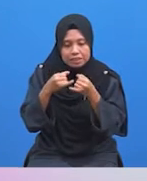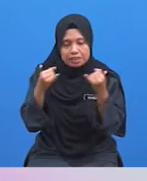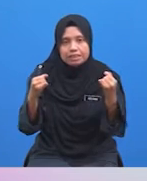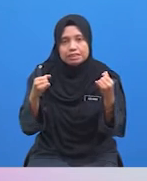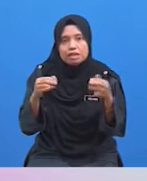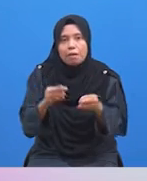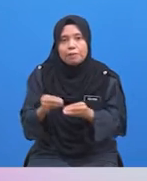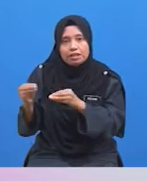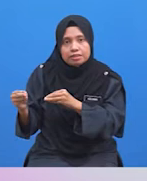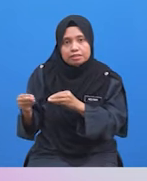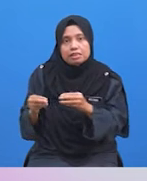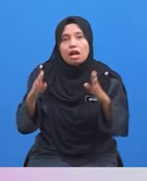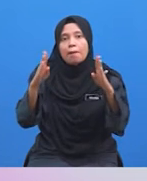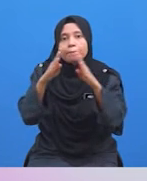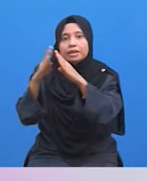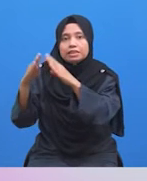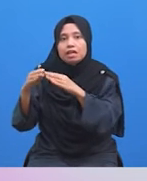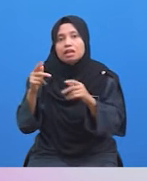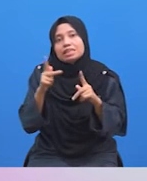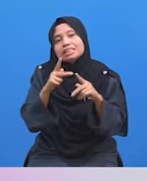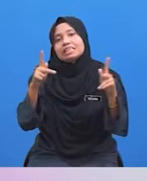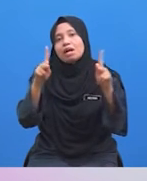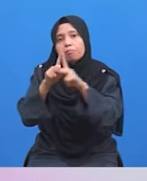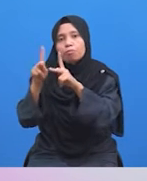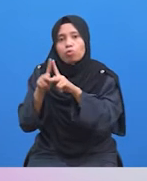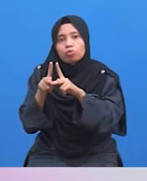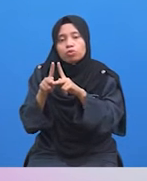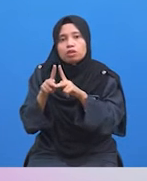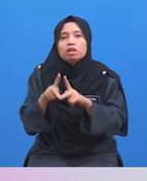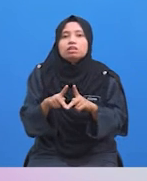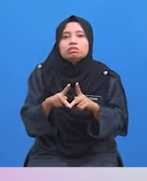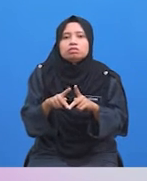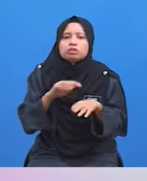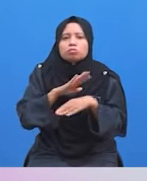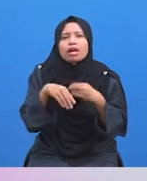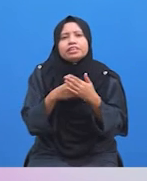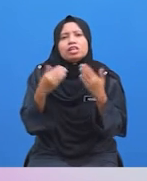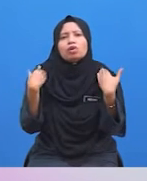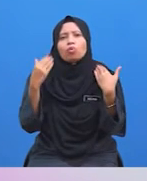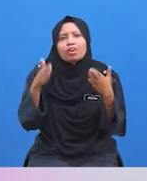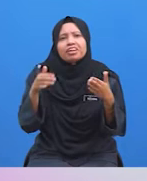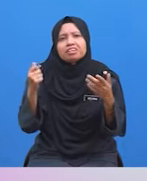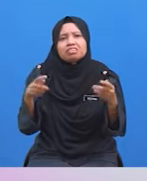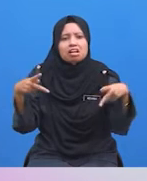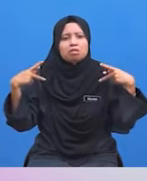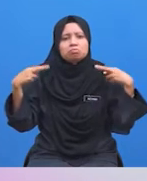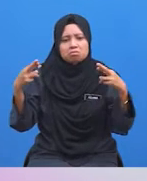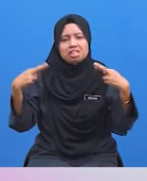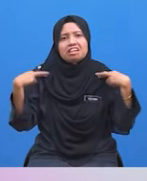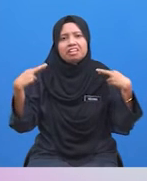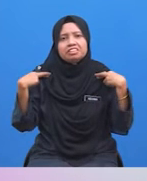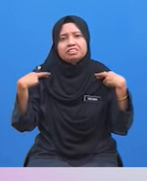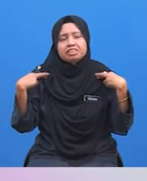migrasi Banda ke DC yang melibatkan golongan pesaren yang pulang ke kampung